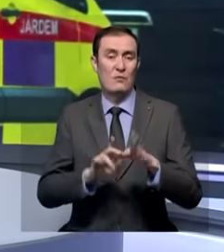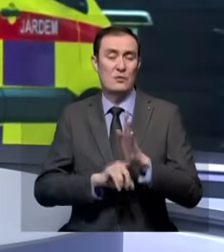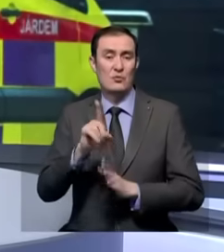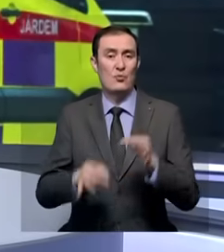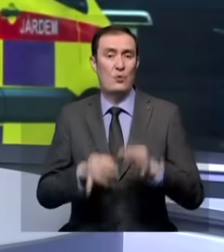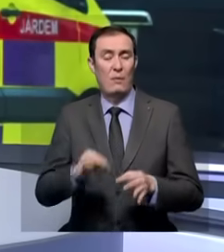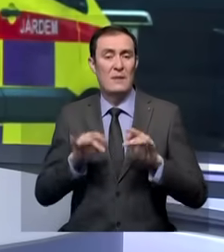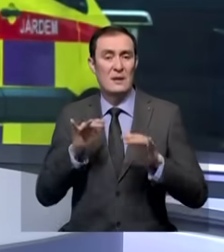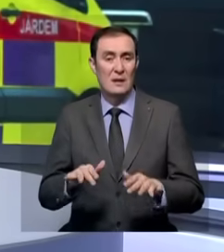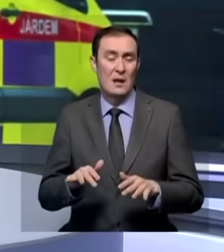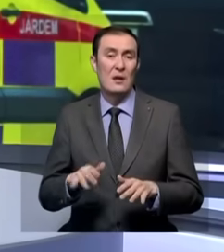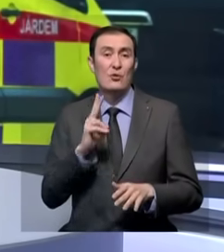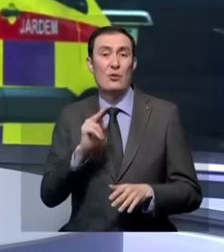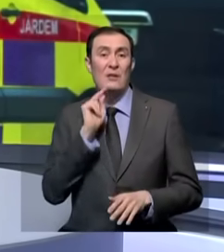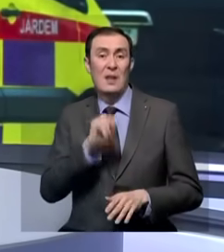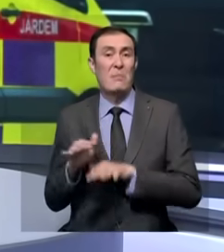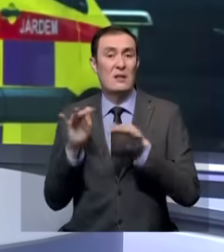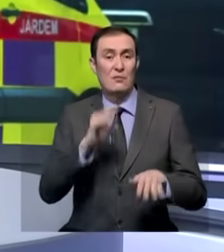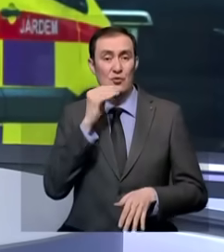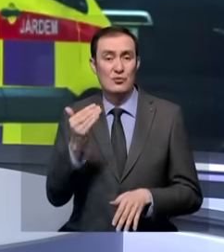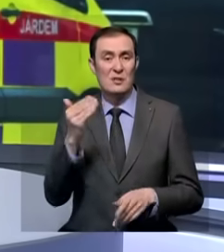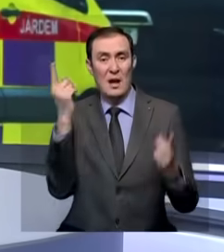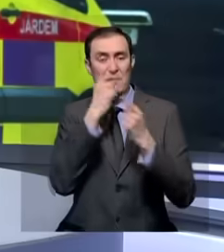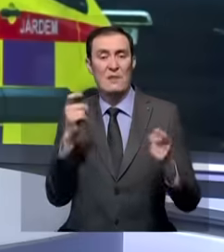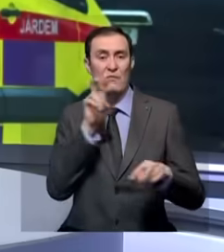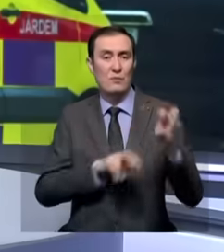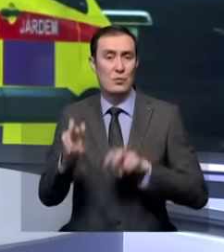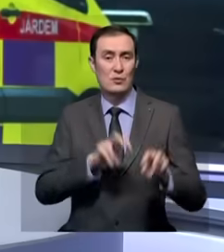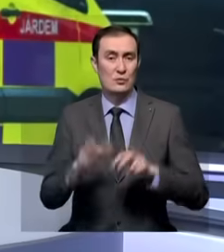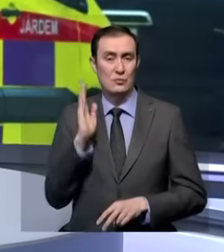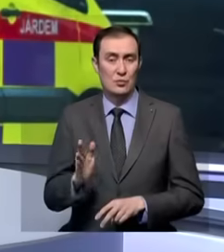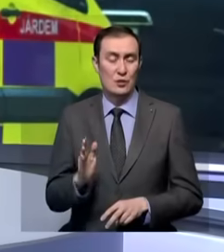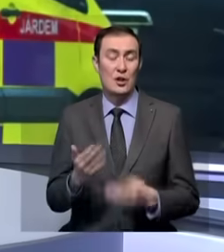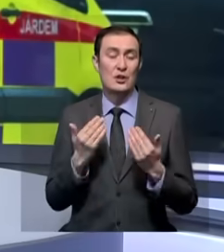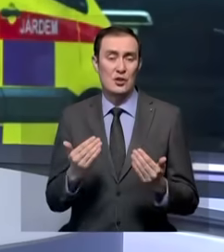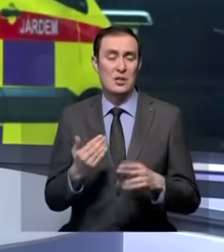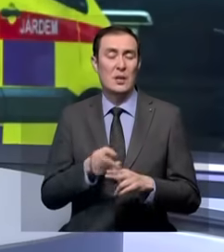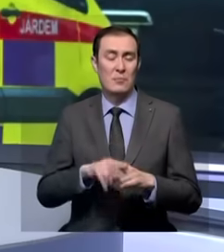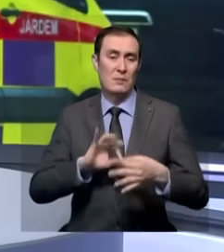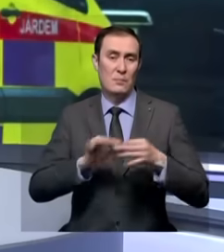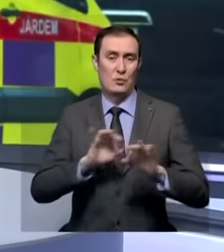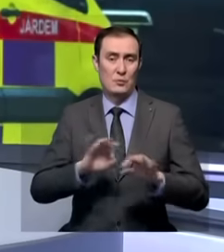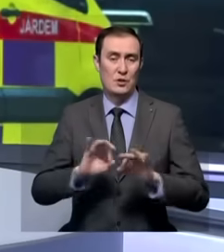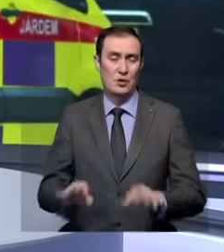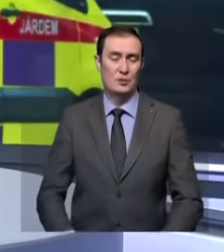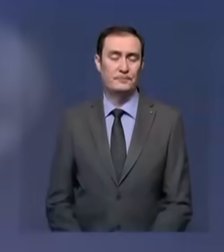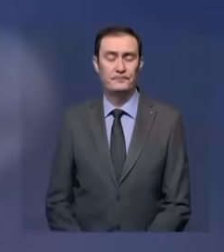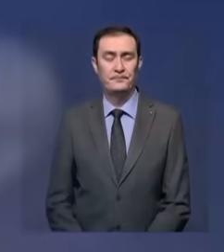факту возбуждено уголовное дело. Нападавшего мужчину объявили в розыск. У Бутагоз Базарбаевой подробности.